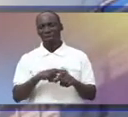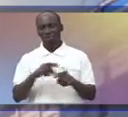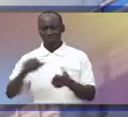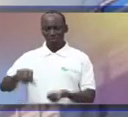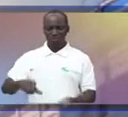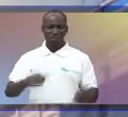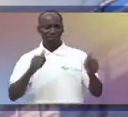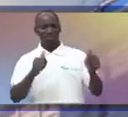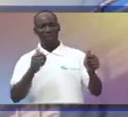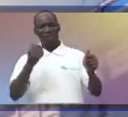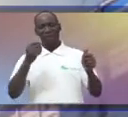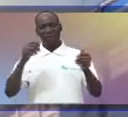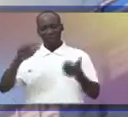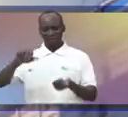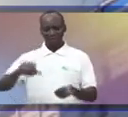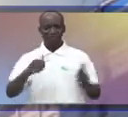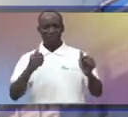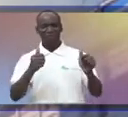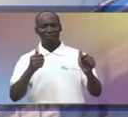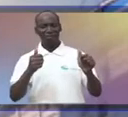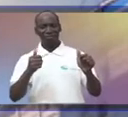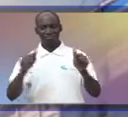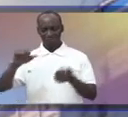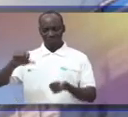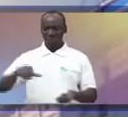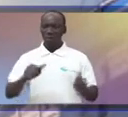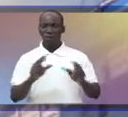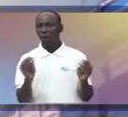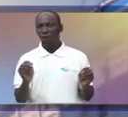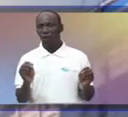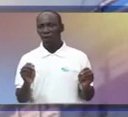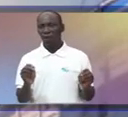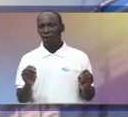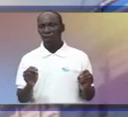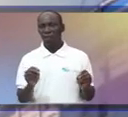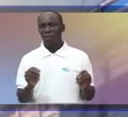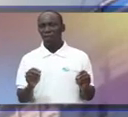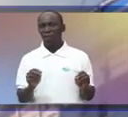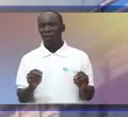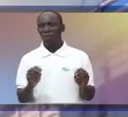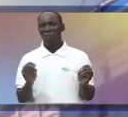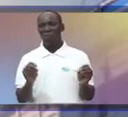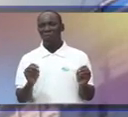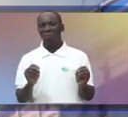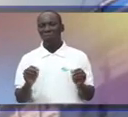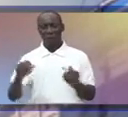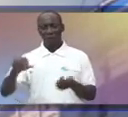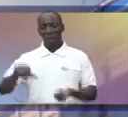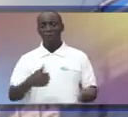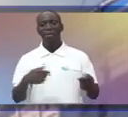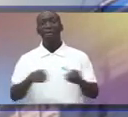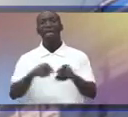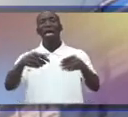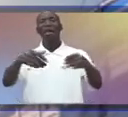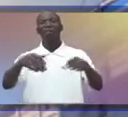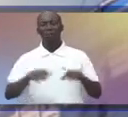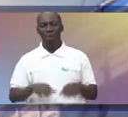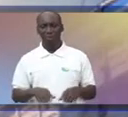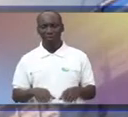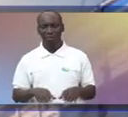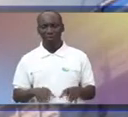mienu ne ye pege no miensa ne ye pege no ense osie so nimpa wo ne ye sie no a o wa adaka